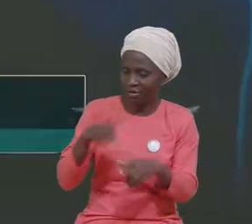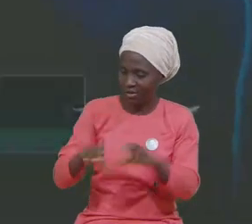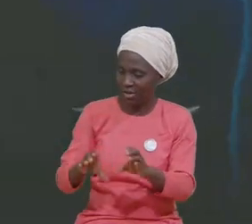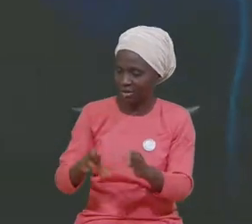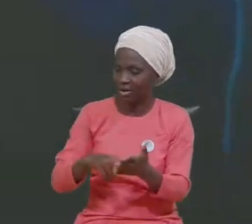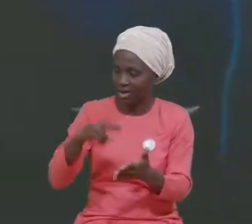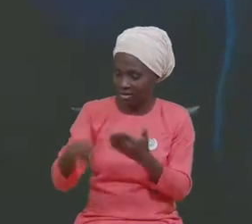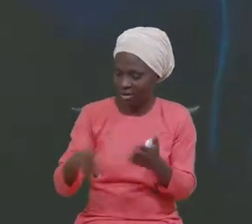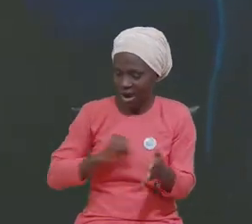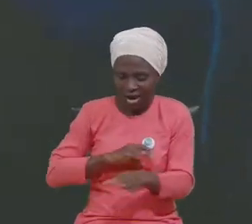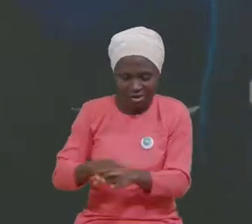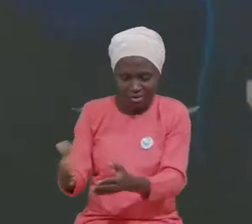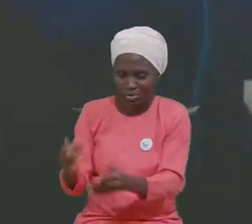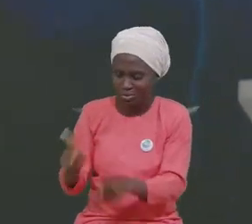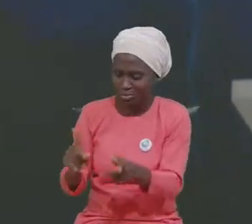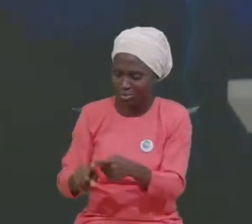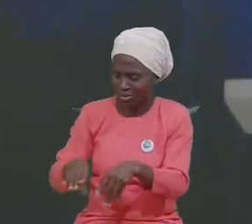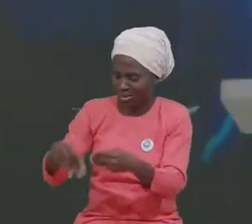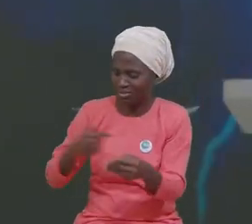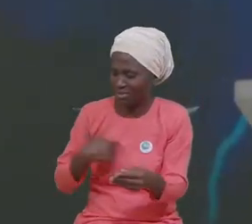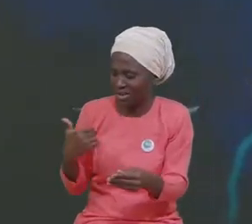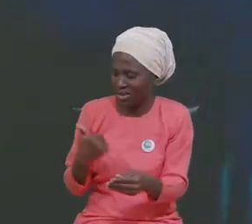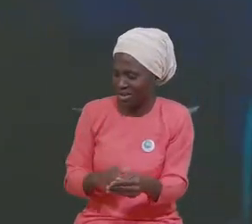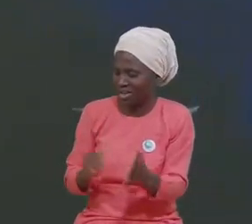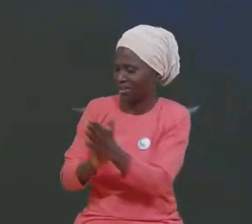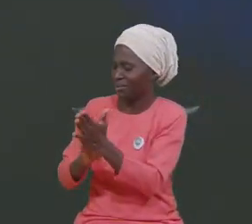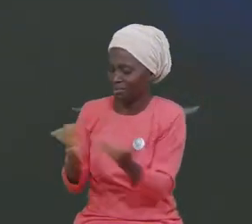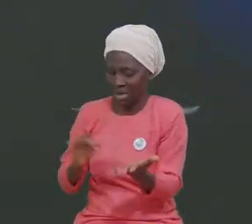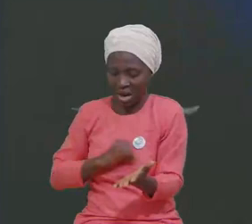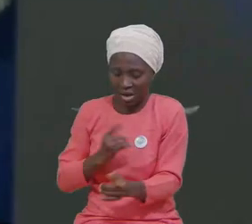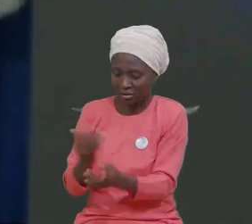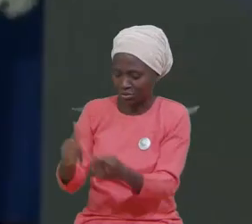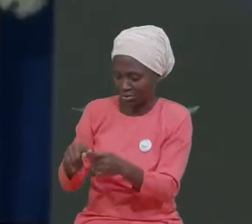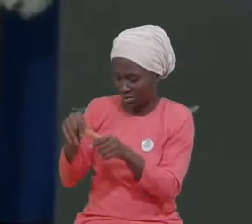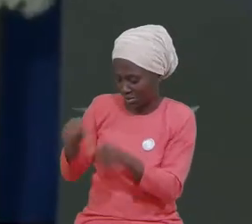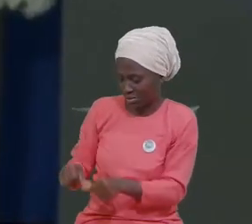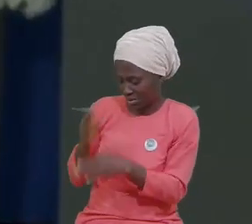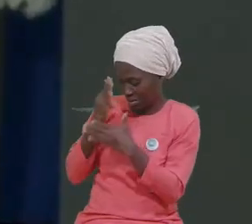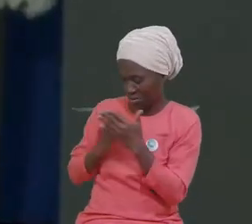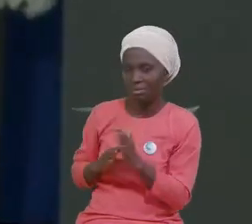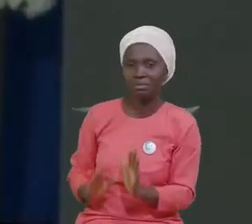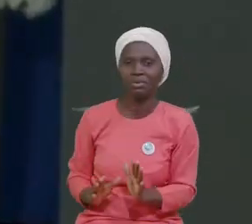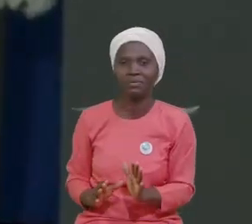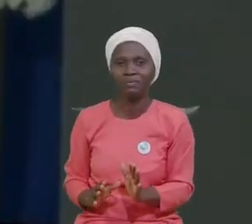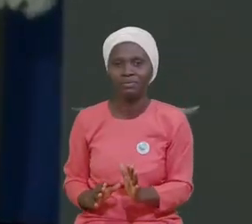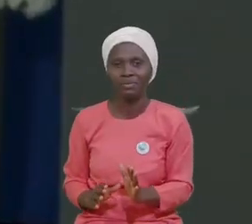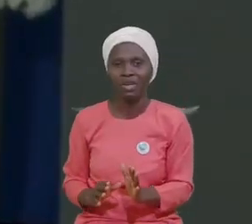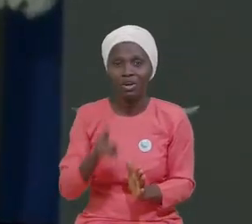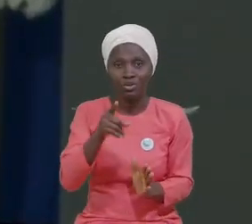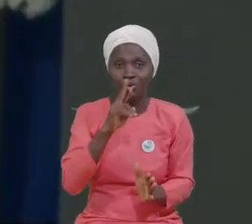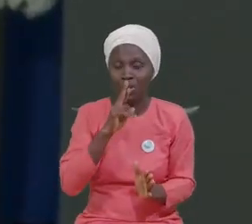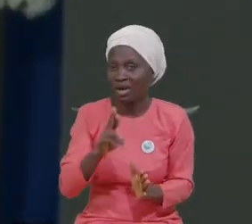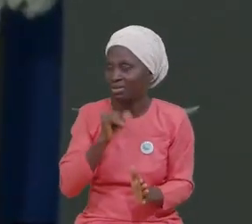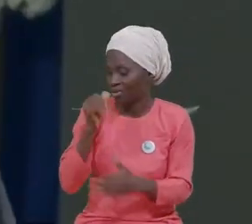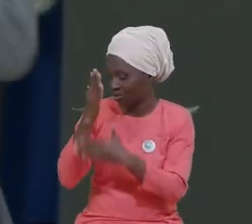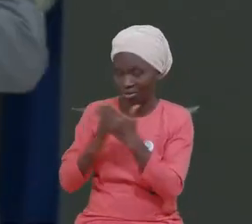intelligent. Je ne veux pas que les gens me donnent de crédit pour quoi que ce soit. Je veux rester humble. Donc, tu veux être